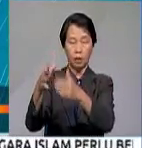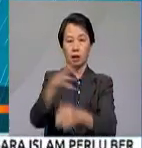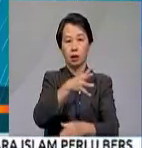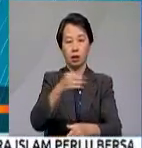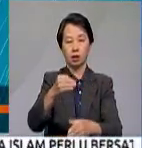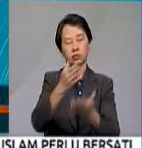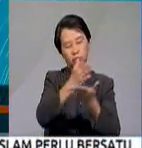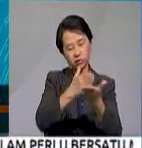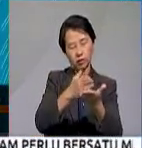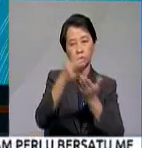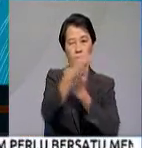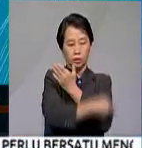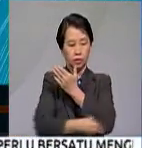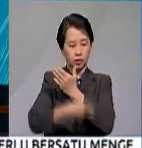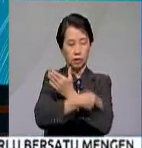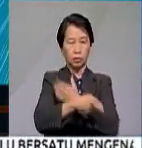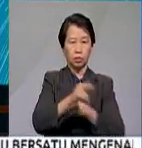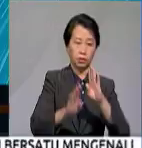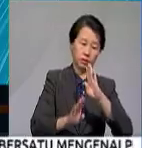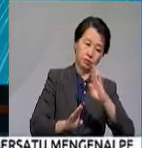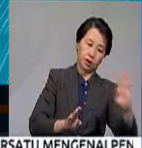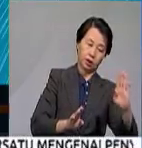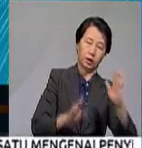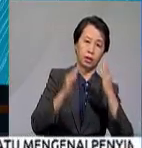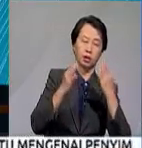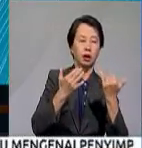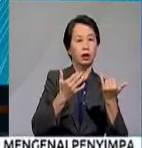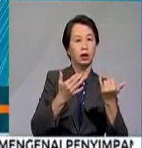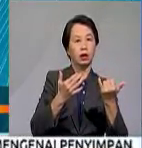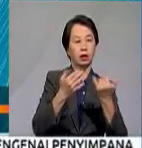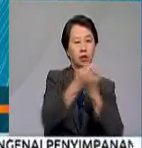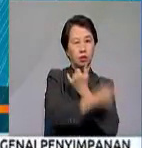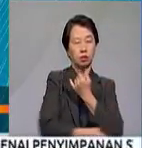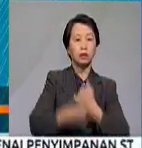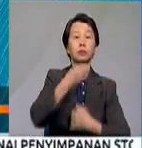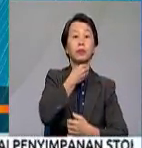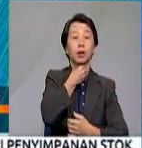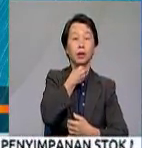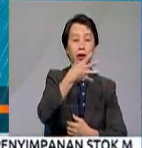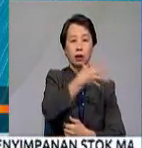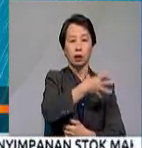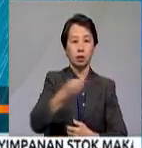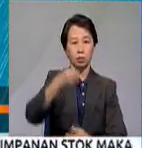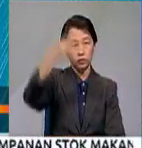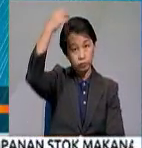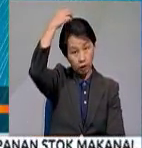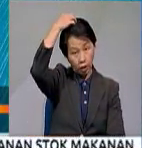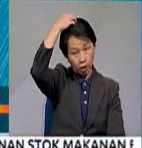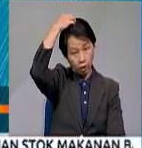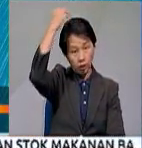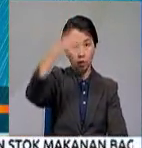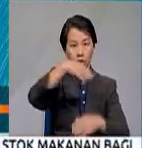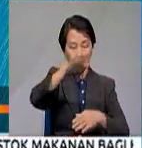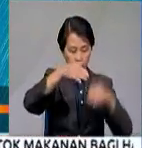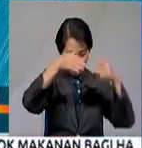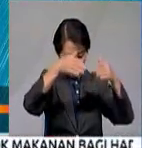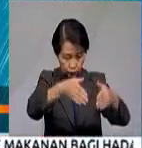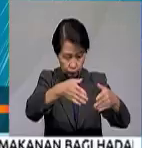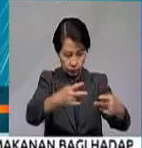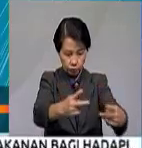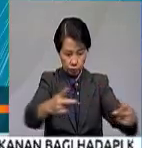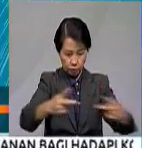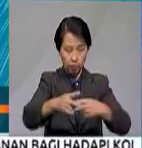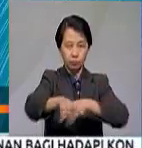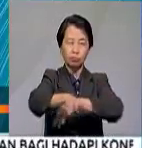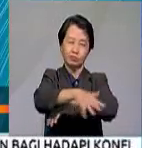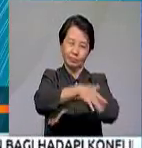di beberapa negeri di pantai barat semenanjung Malaysia, iaitu di negeri Perak dan juga di negeri Selangor, dan ianya lebih tertumpu di kawasan